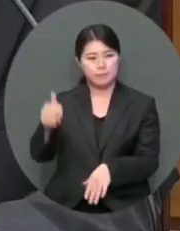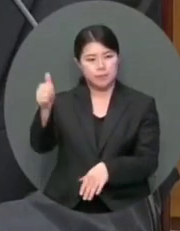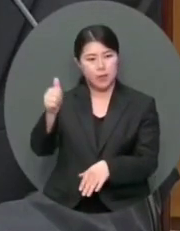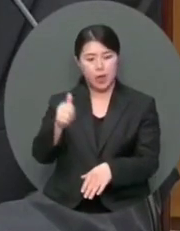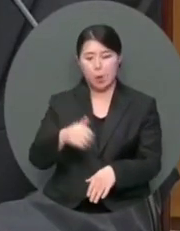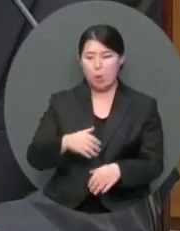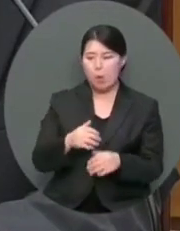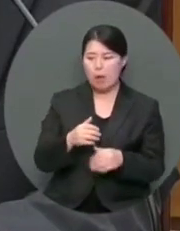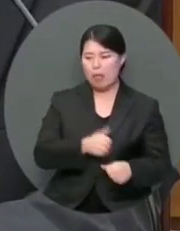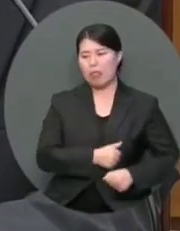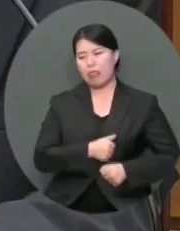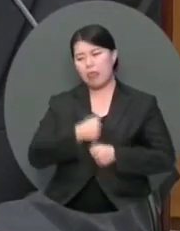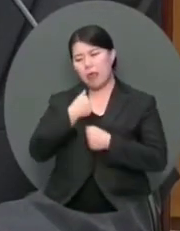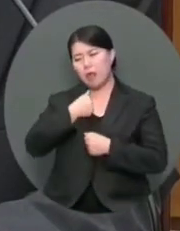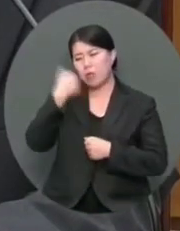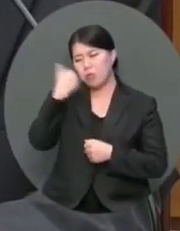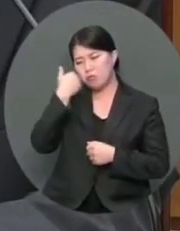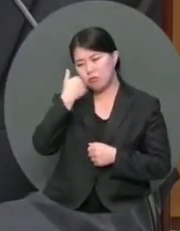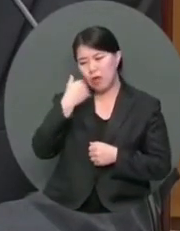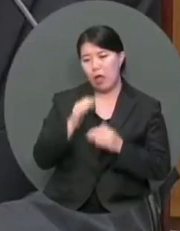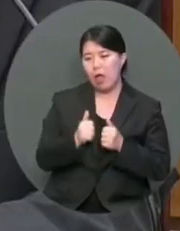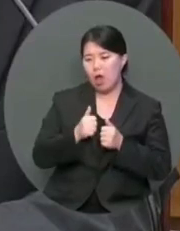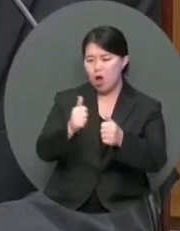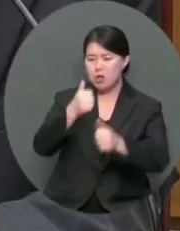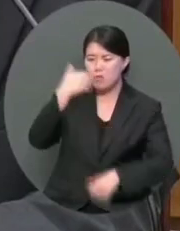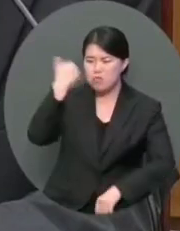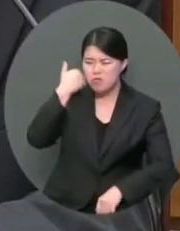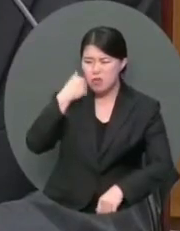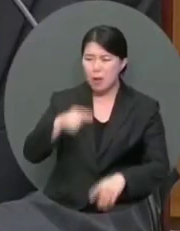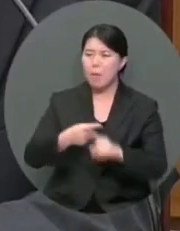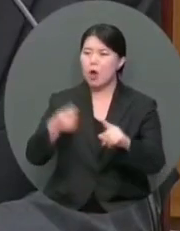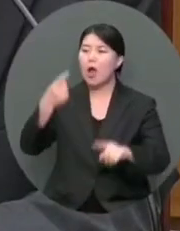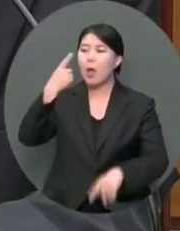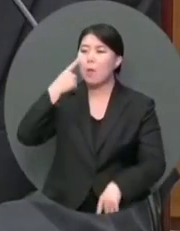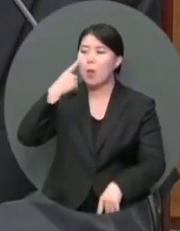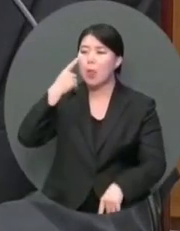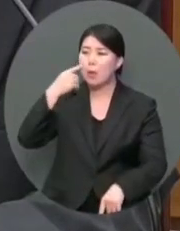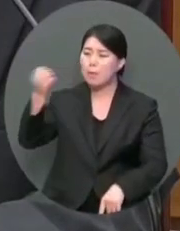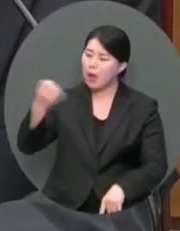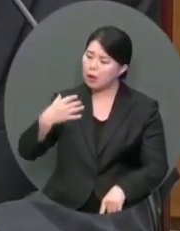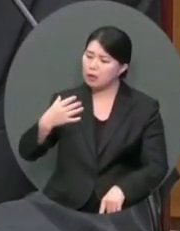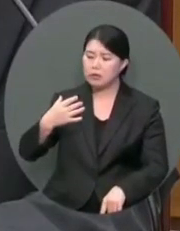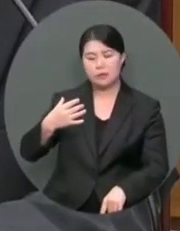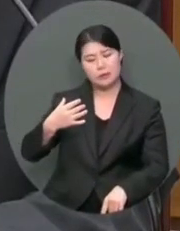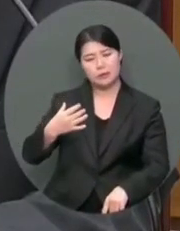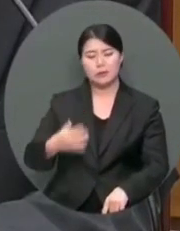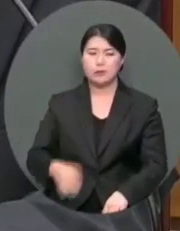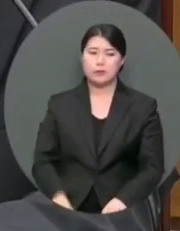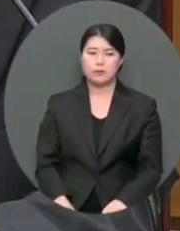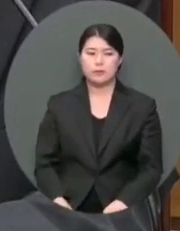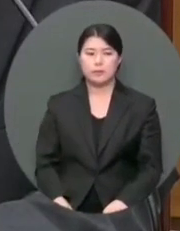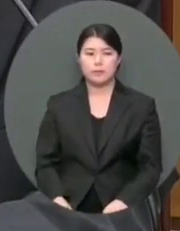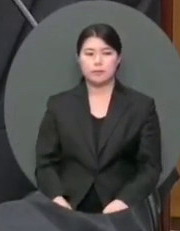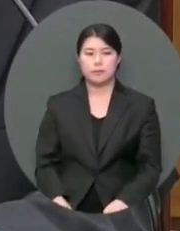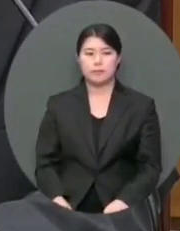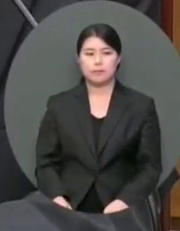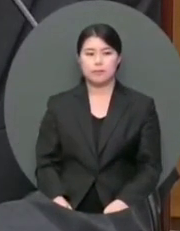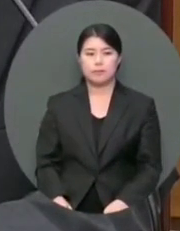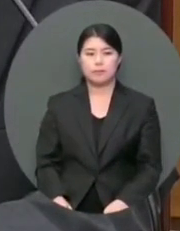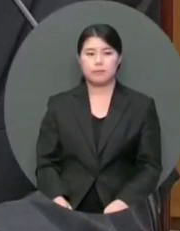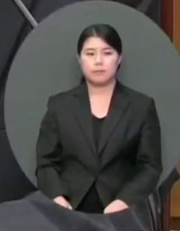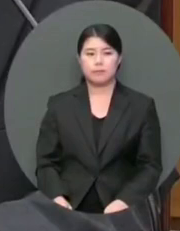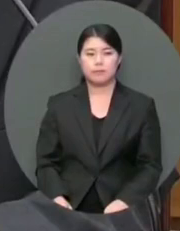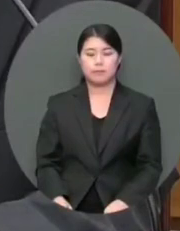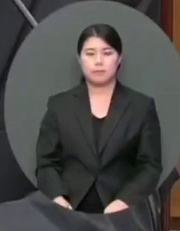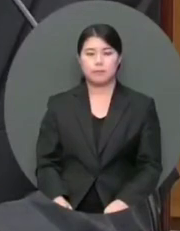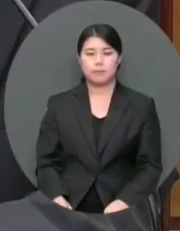성실히 하는지 인사평가하겠다 이런 얘기를 여러 차례 제가 봤는데 이게 이제 그 우리가